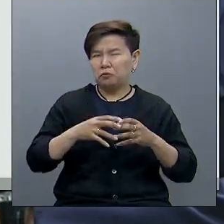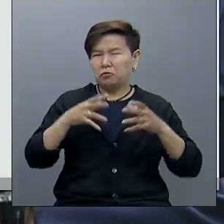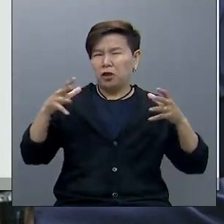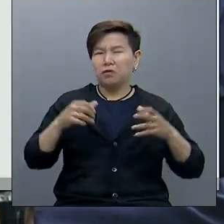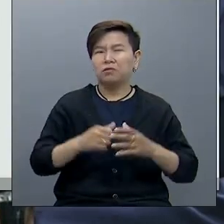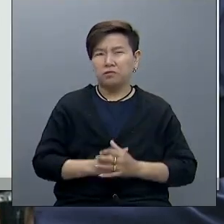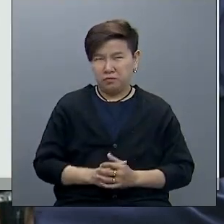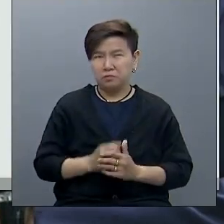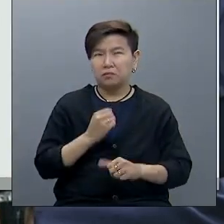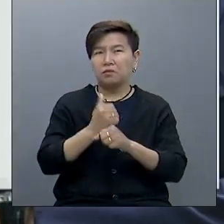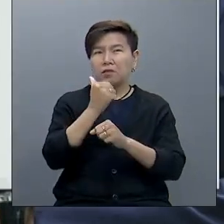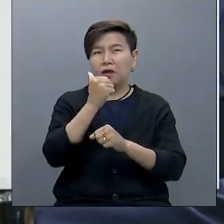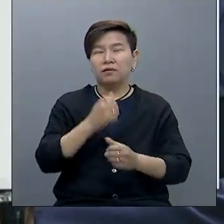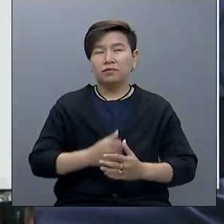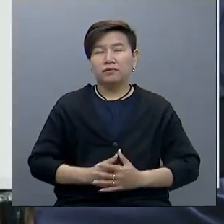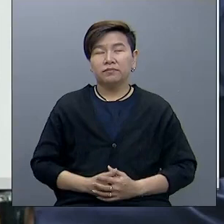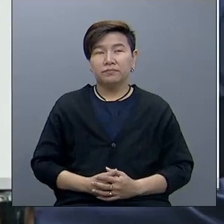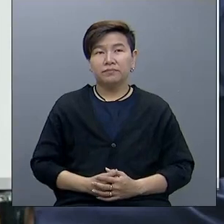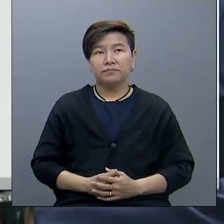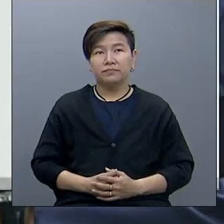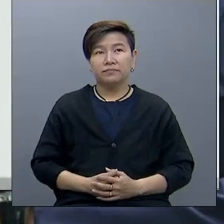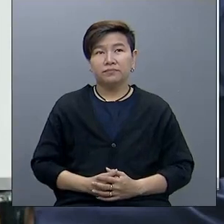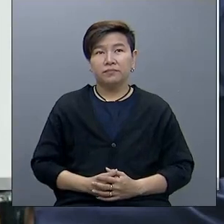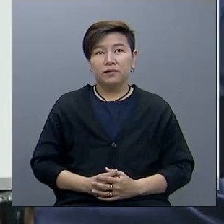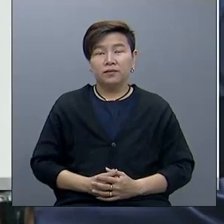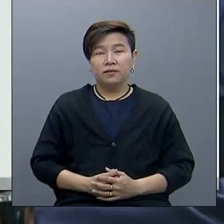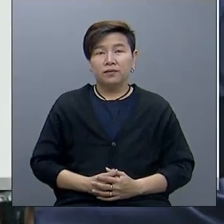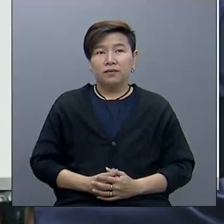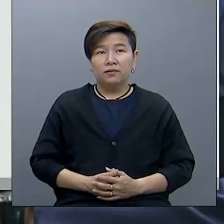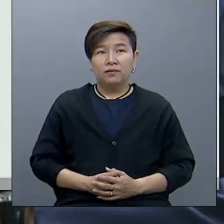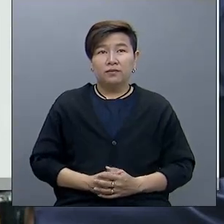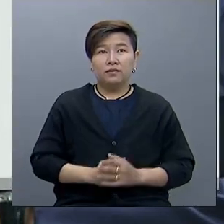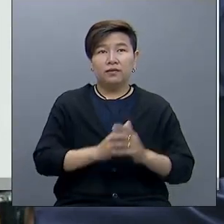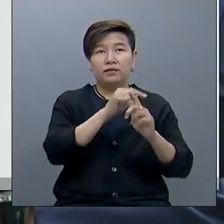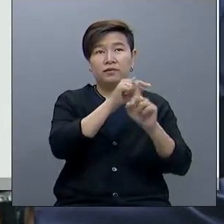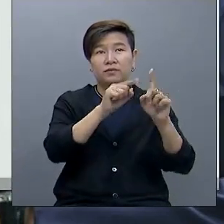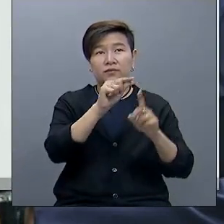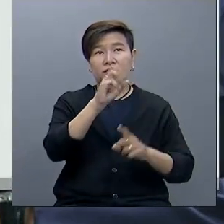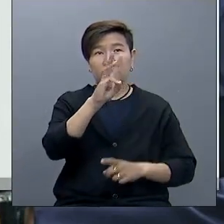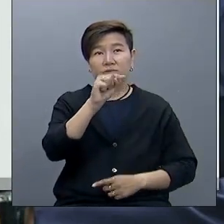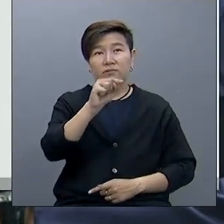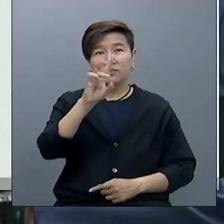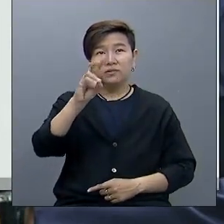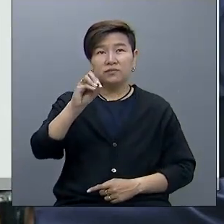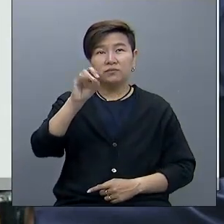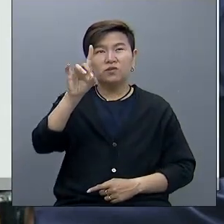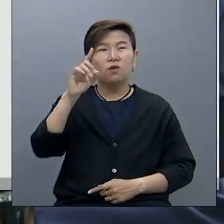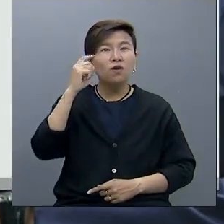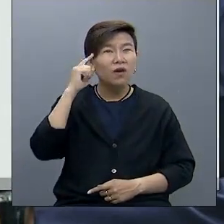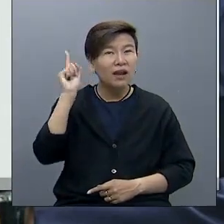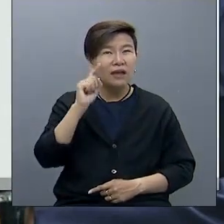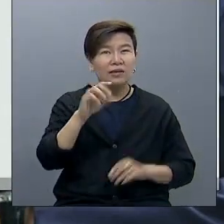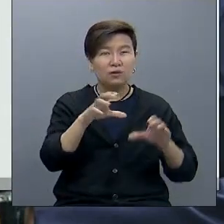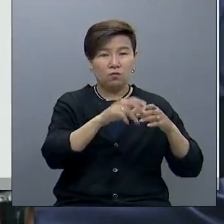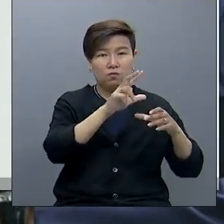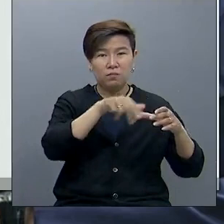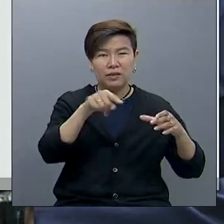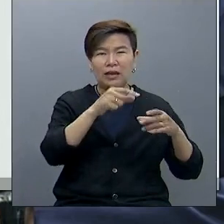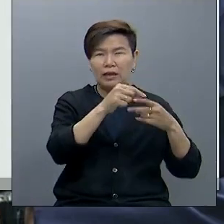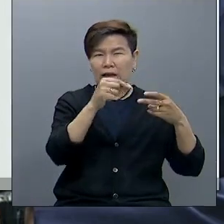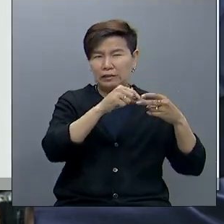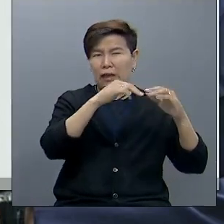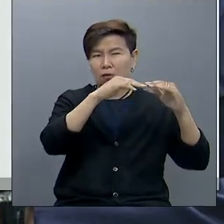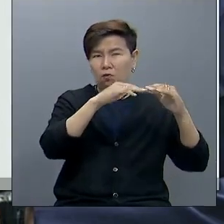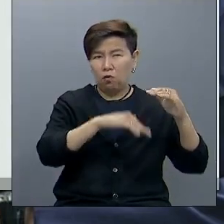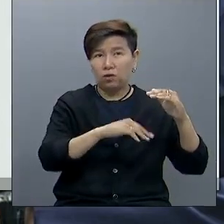ติดเป็นการชุมนุมใหญ่ได้ขณะที่ร้อยละ 26.72 เชื่อว่าคะแนนนิยมของพรรคเพื่อไทยจะลดลงจากบทบ